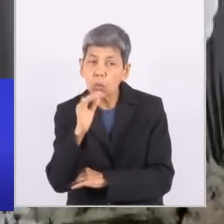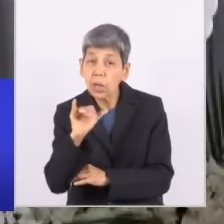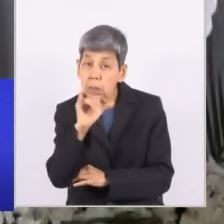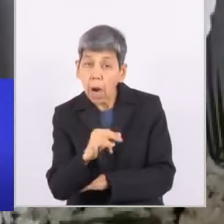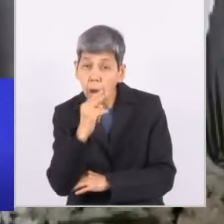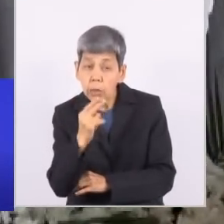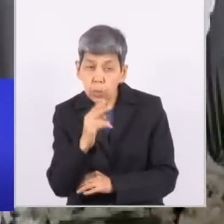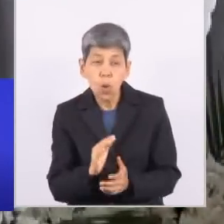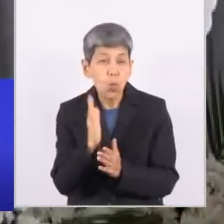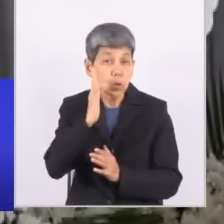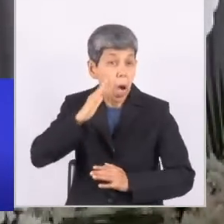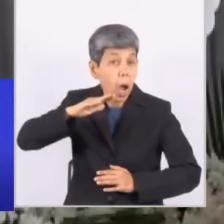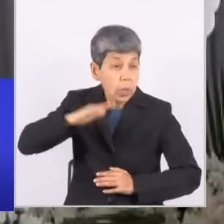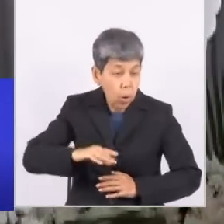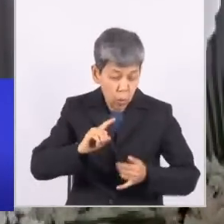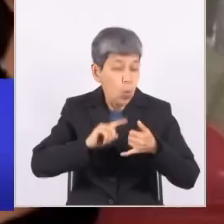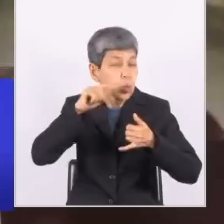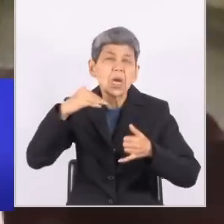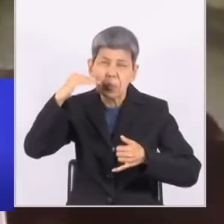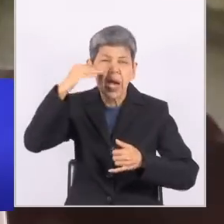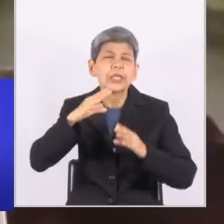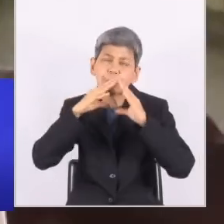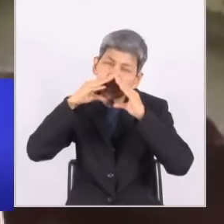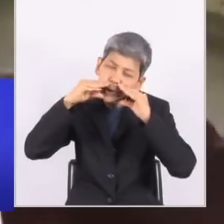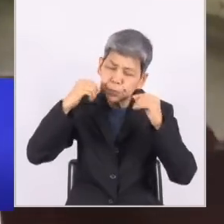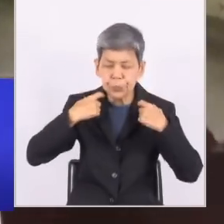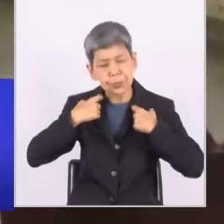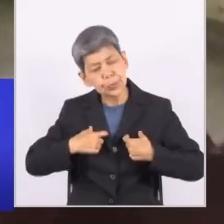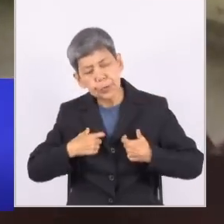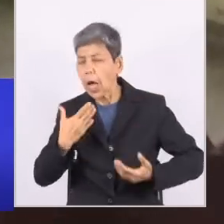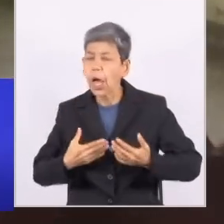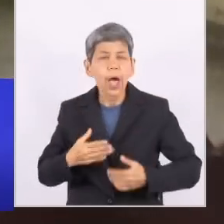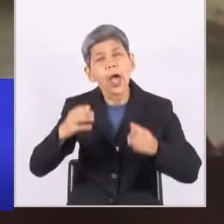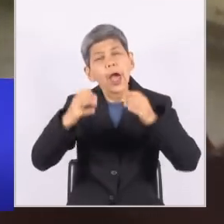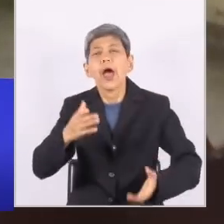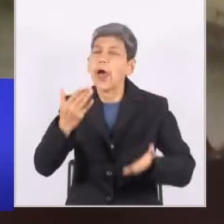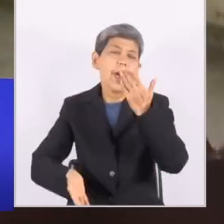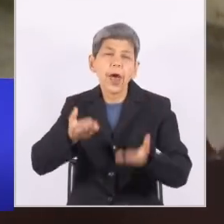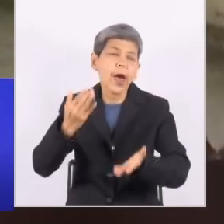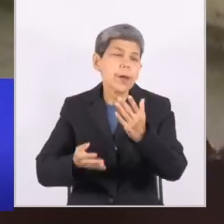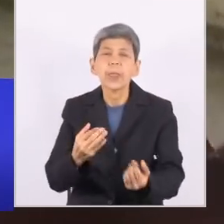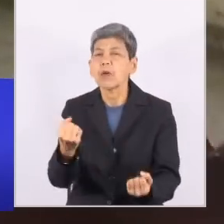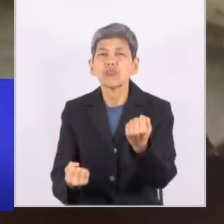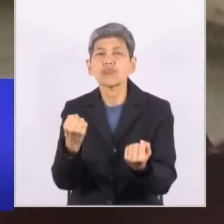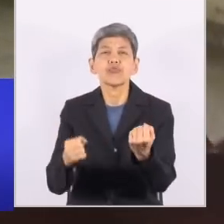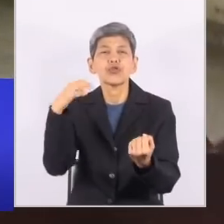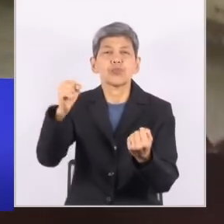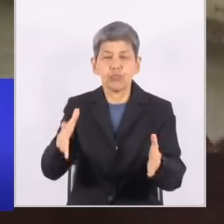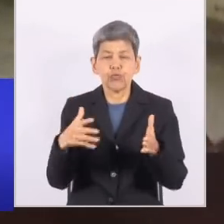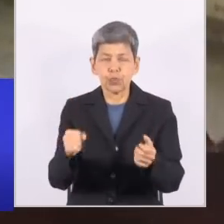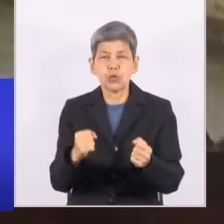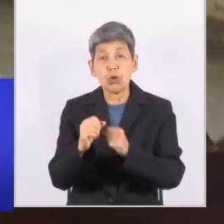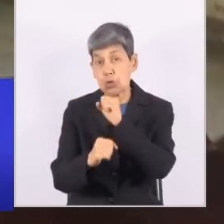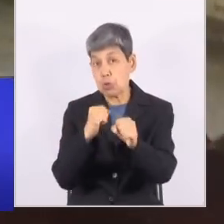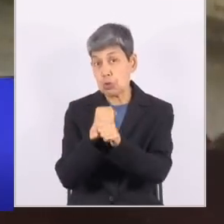บอกว่าปกติพี่สาวเป็นคนง่ายๆสวมเสื้อคอกระเช้าก็ได้กางเกงอะไรก็ได้แล้วก็ขับรถสิบล้อมาแล้ว 30